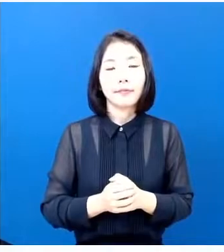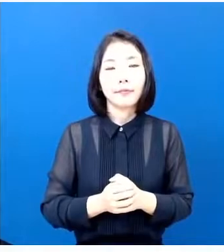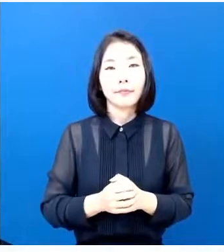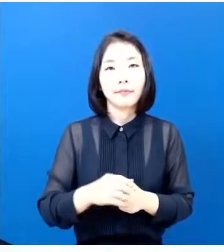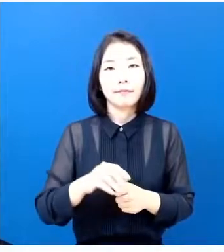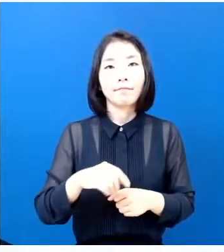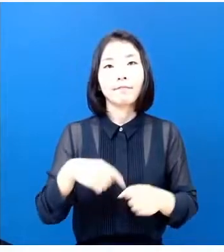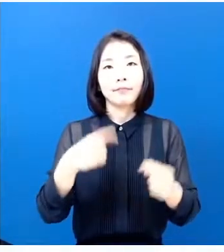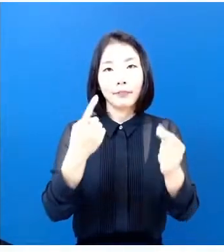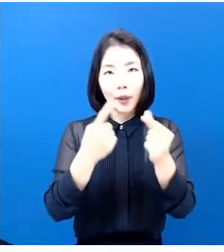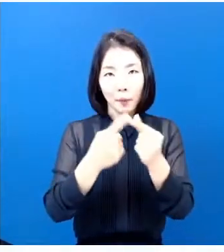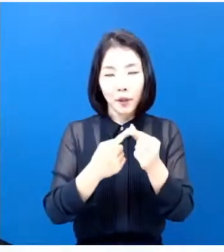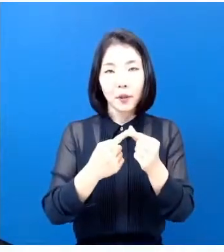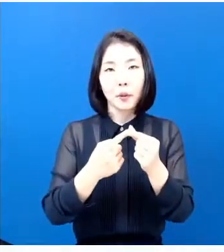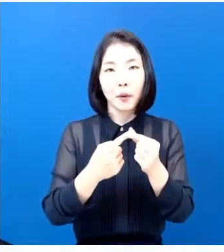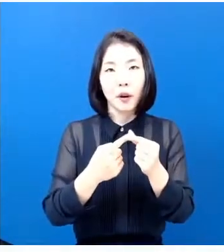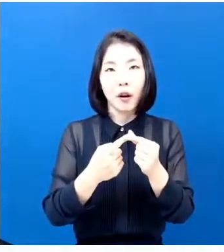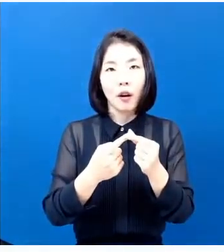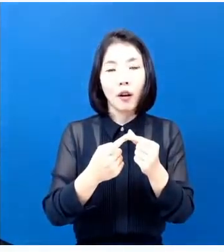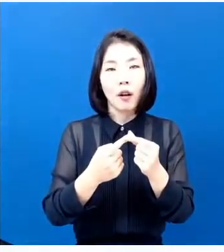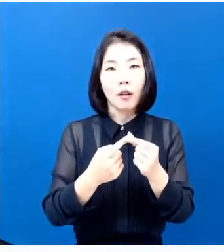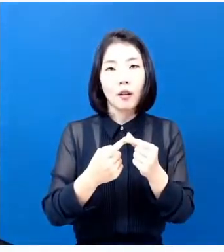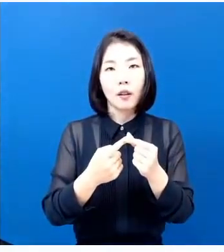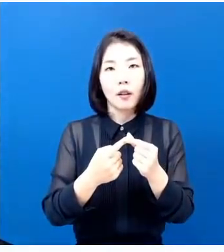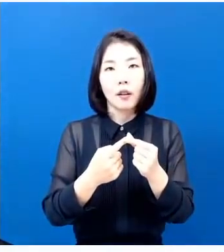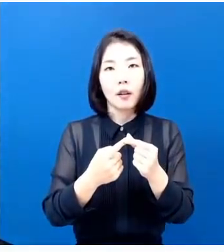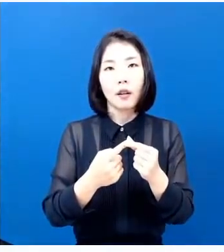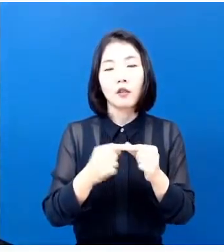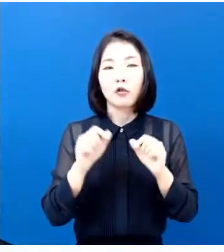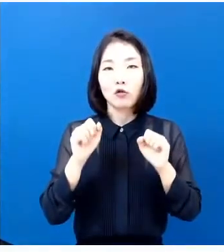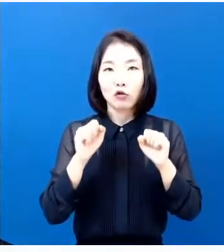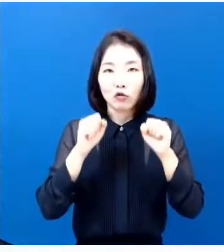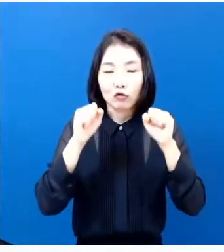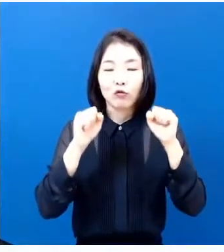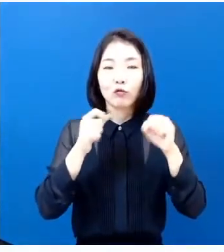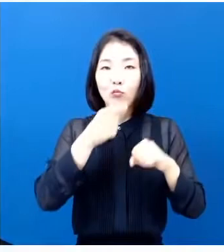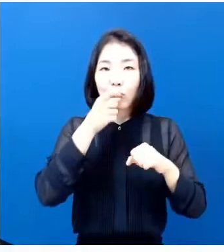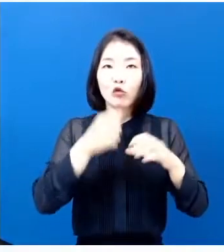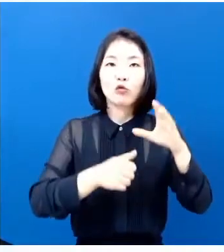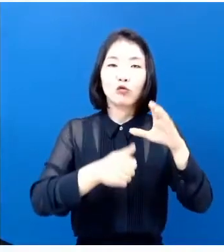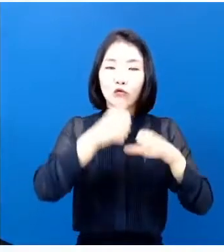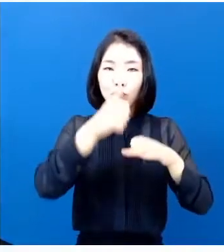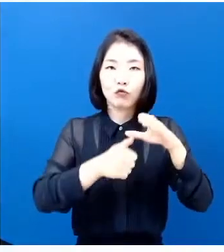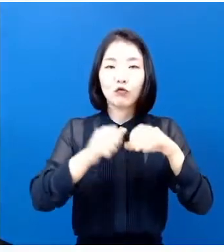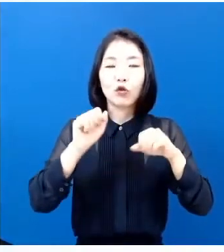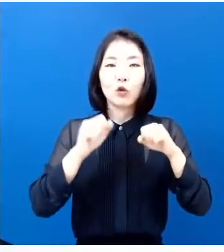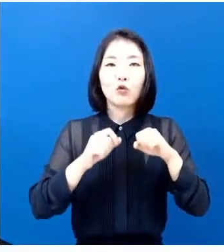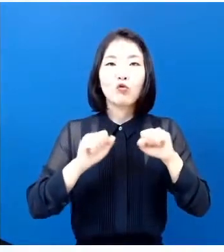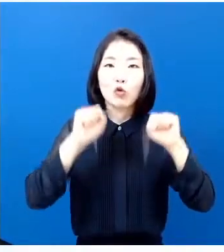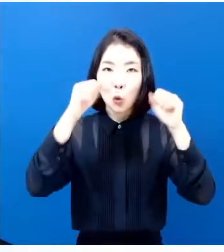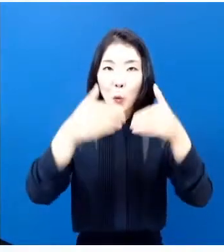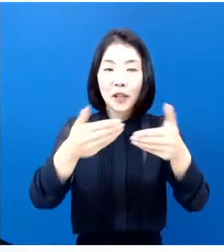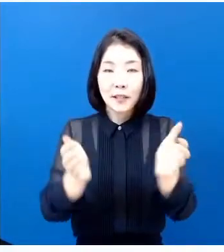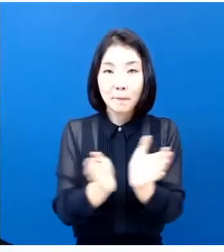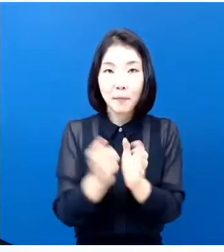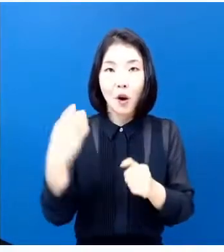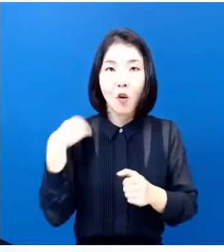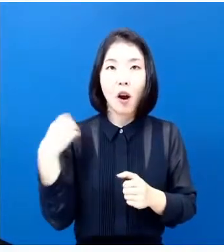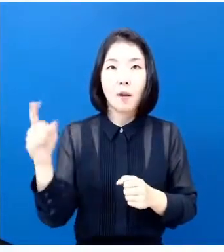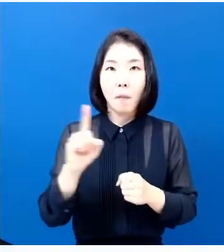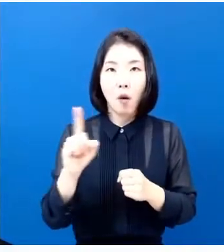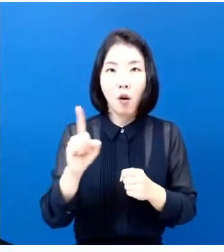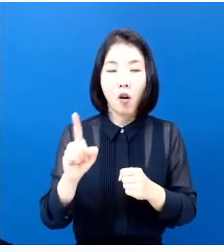먼저 저희 건강 진 무 수중운동 팀의 역할에 대해서 알아보기로 하겠습니다 저희 수중운동 킴 의